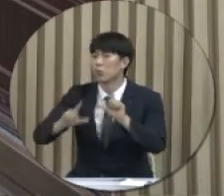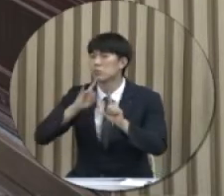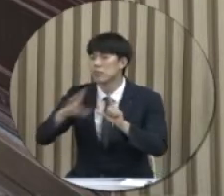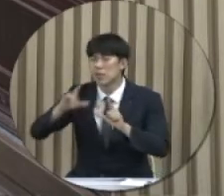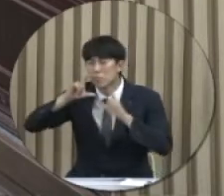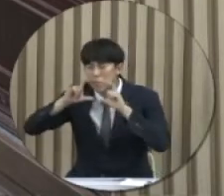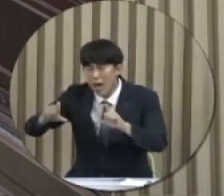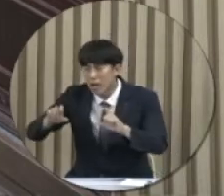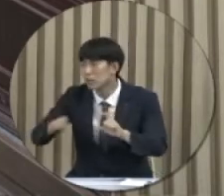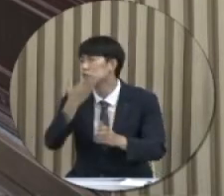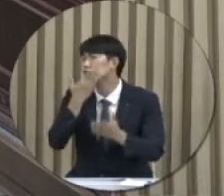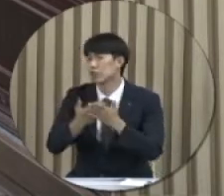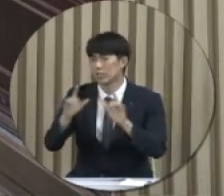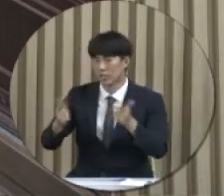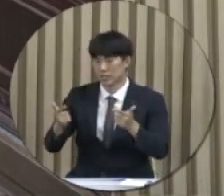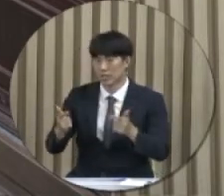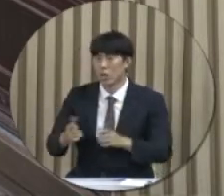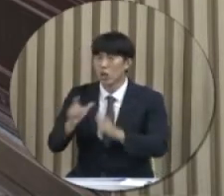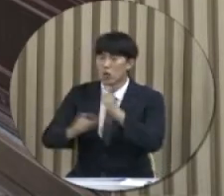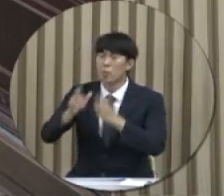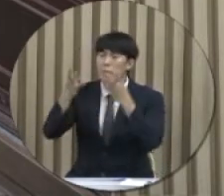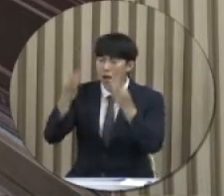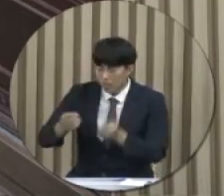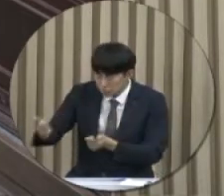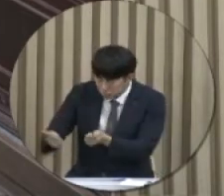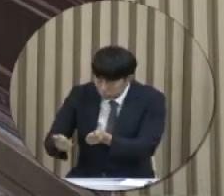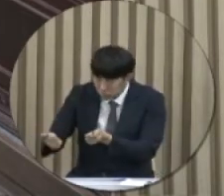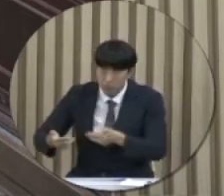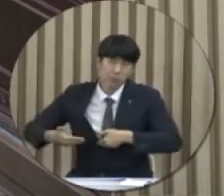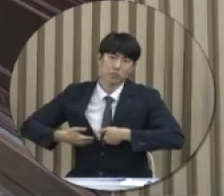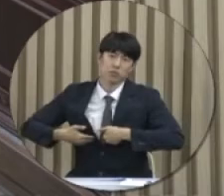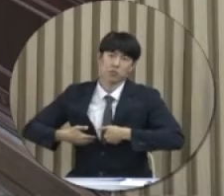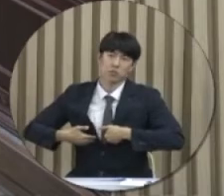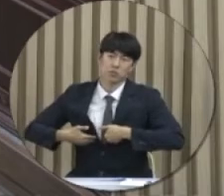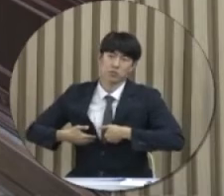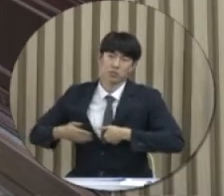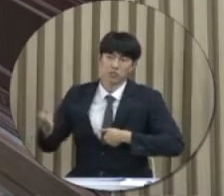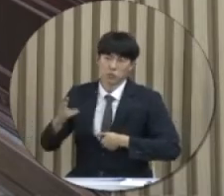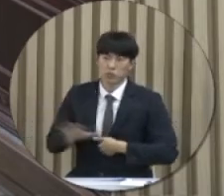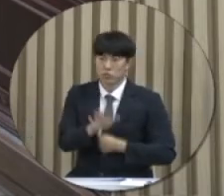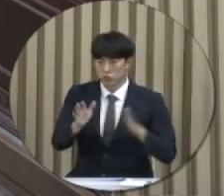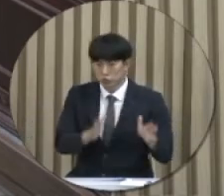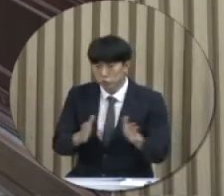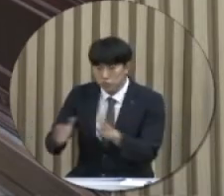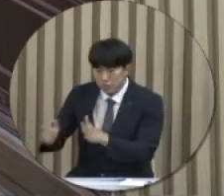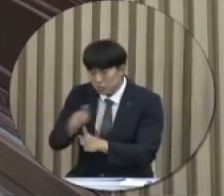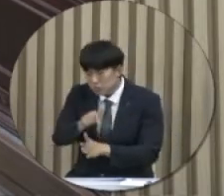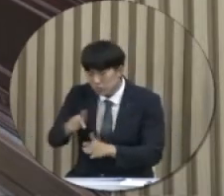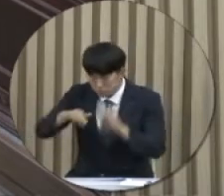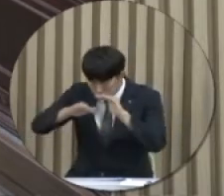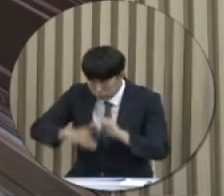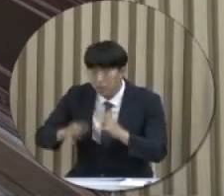아직 중요하지 않다. 훨씬 더 많이 조율할 부분도 있고 그리고 우리가 준비해야 될 부분도 있고